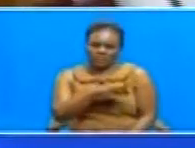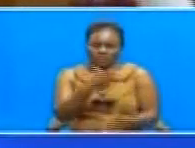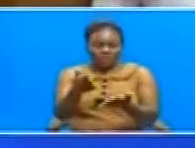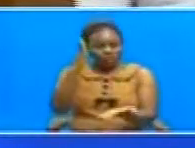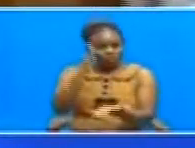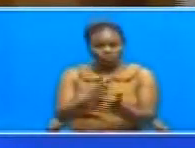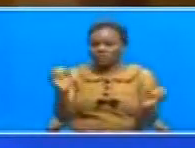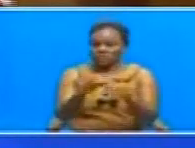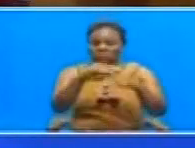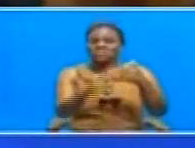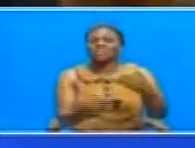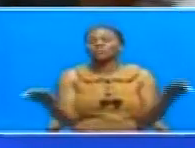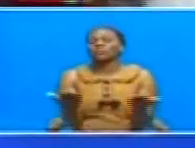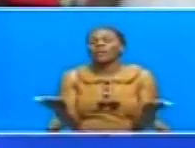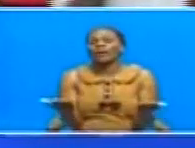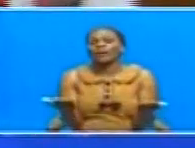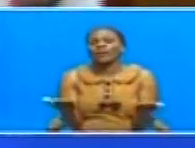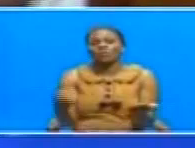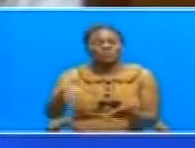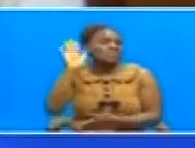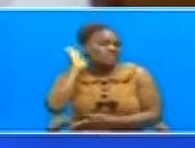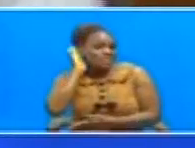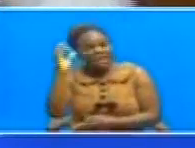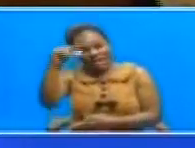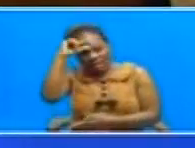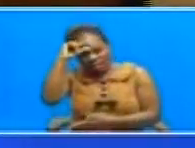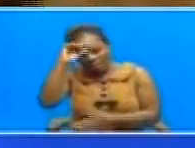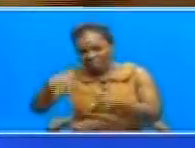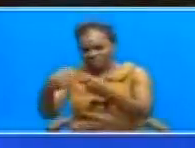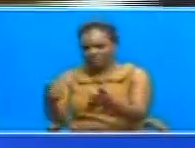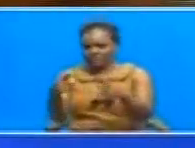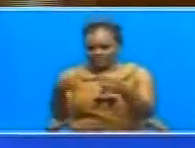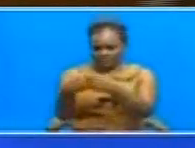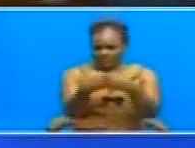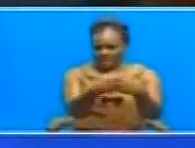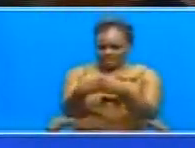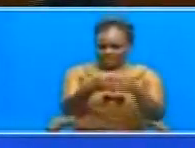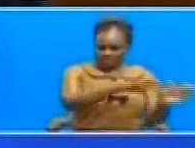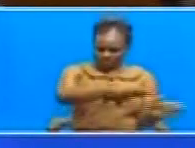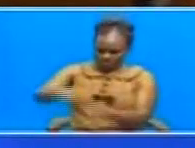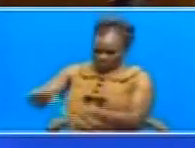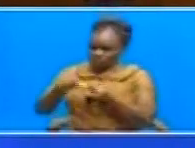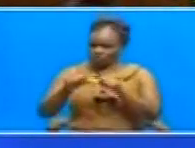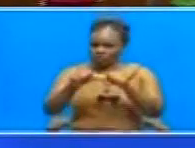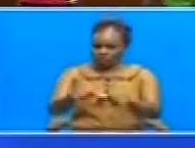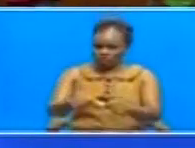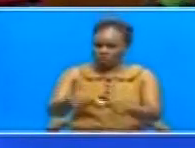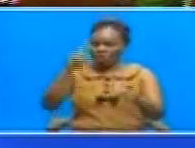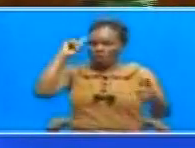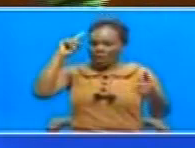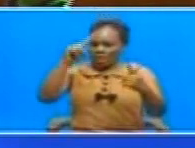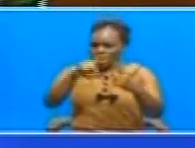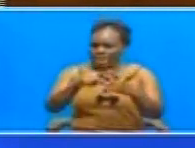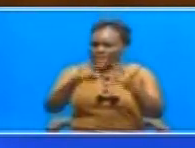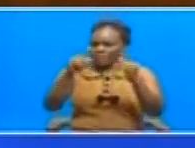even sure where the tickets are. You know, we have just been told the government will provide the tickets. Kano na changamoto ambazo zinazidi kuandama, matumaini yao ni kuwa na